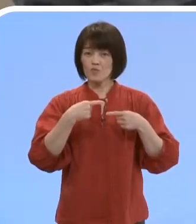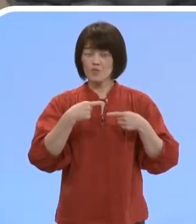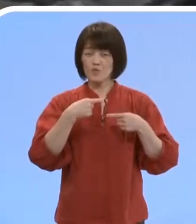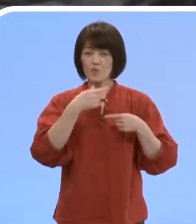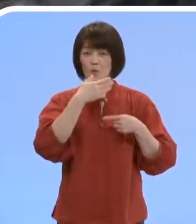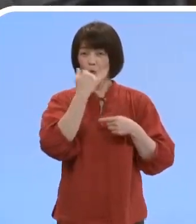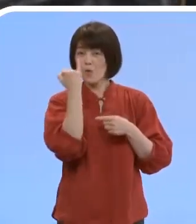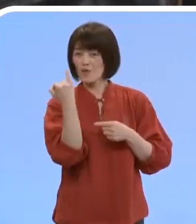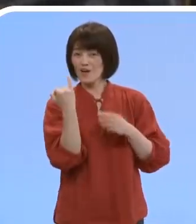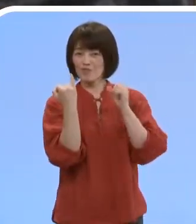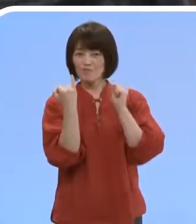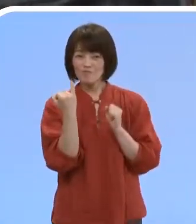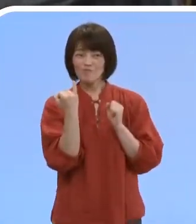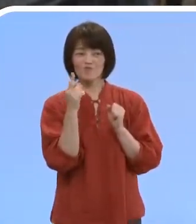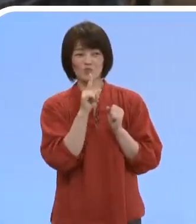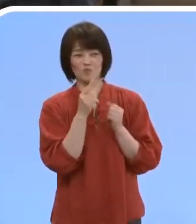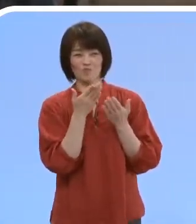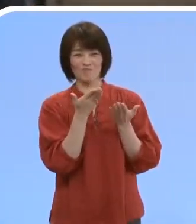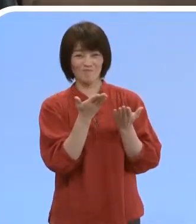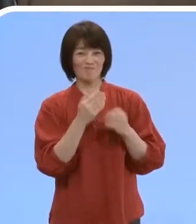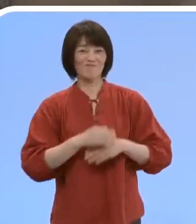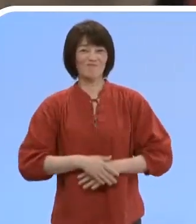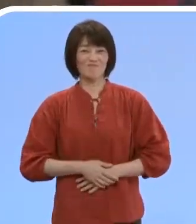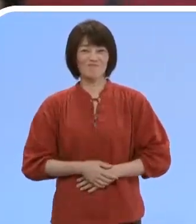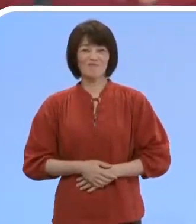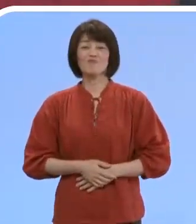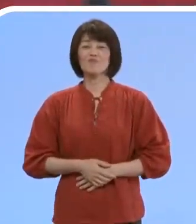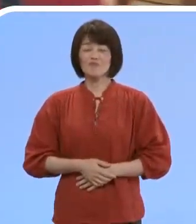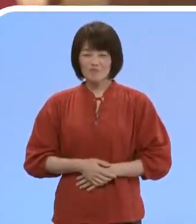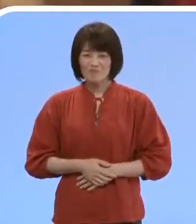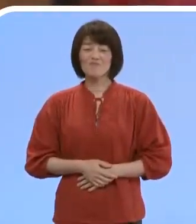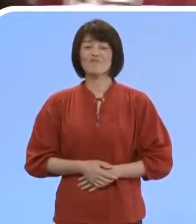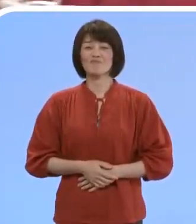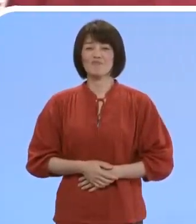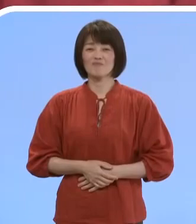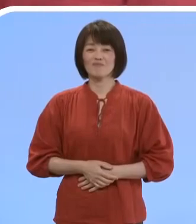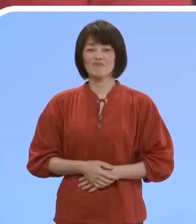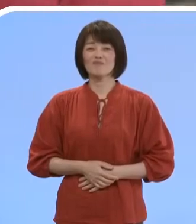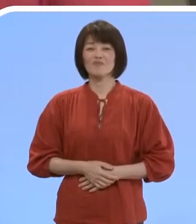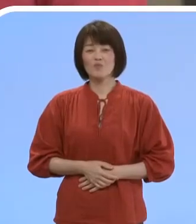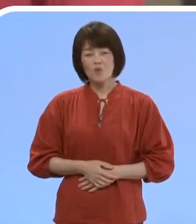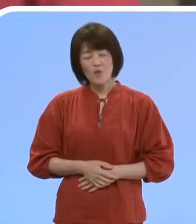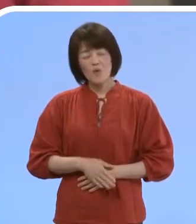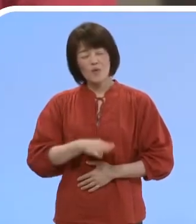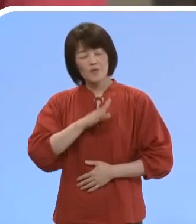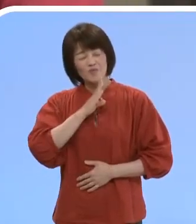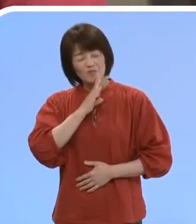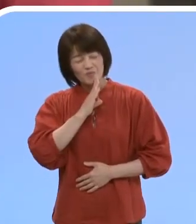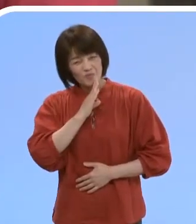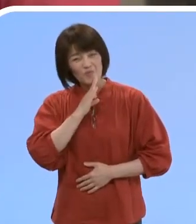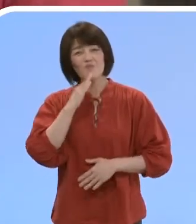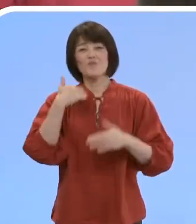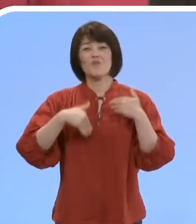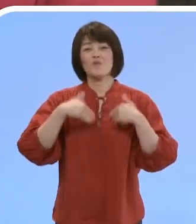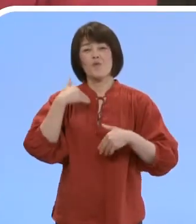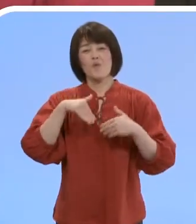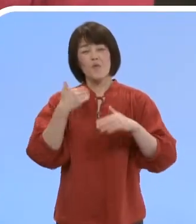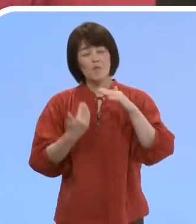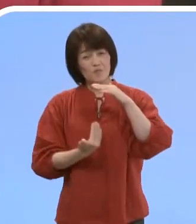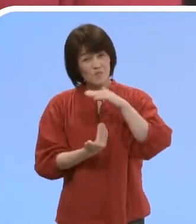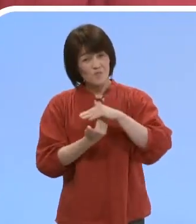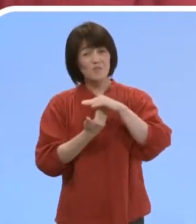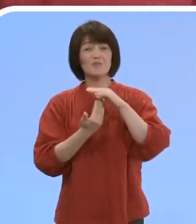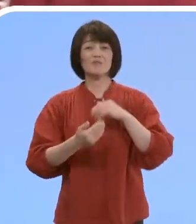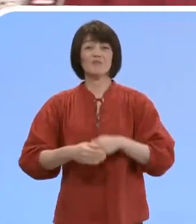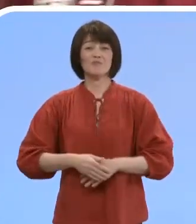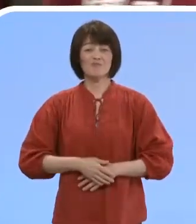若い方々が、ね、いるということについてはどう思われますか。 もうね、もうこれほどね嬉